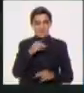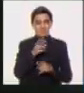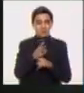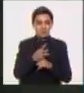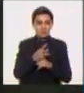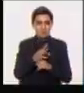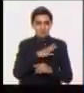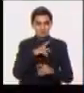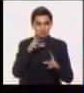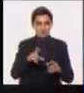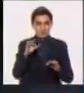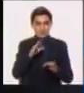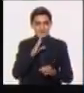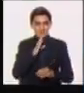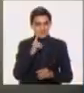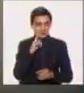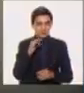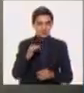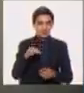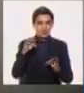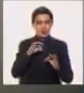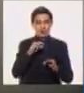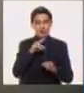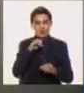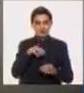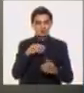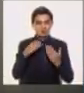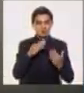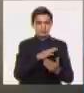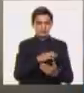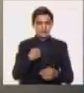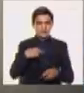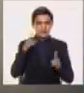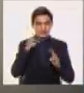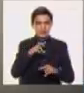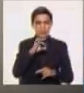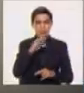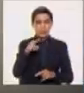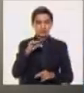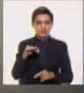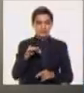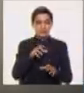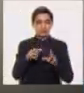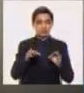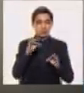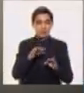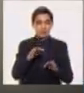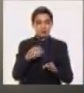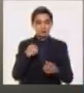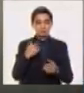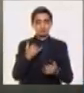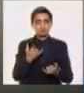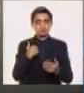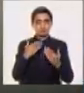видеоға түсіріп тұрған бойжеткен мен Қуаттың арасындағы әңгімеден аңғаруға болады. Мен білмеймін, бұл боди массаж деген не білмейді екен. Мен кіммен сөйлестім